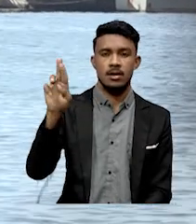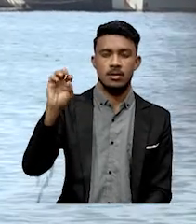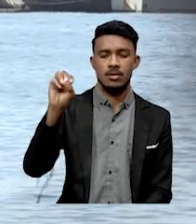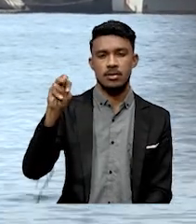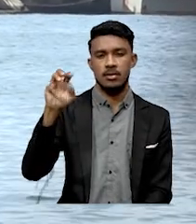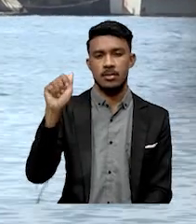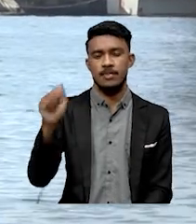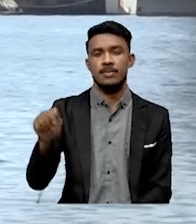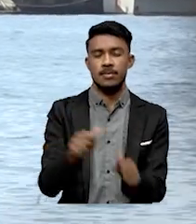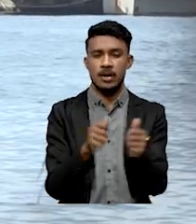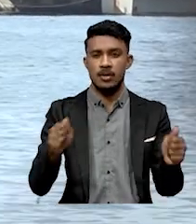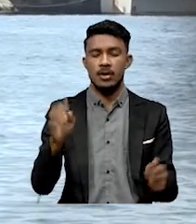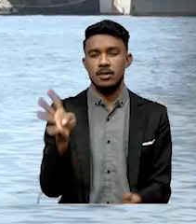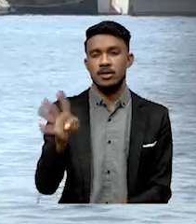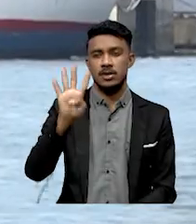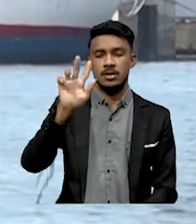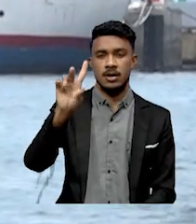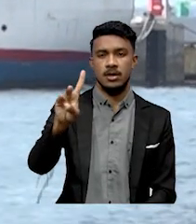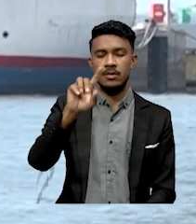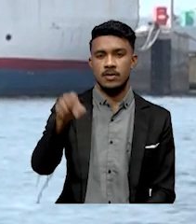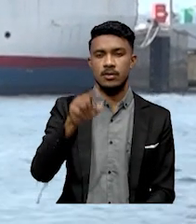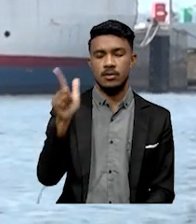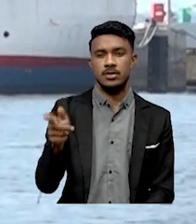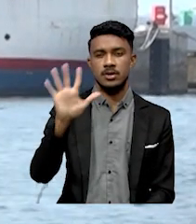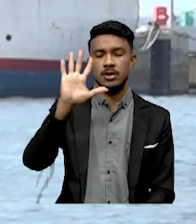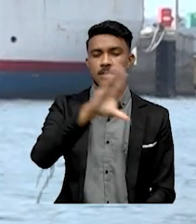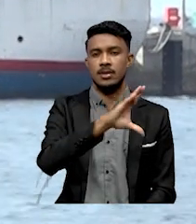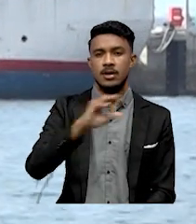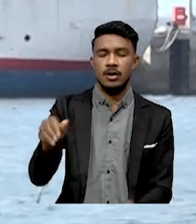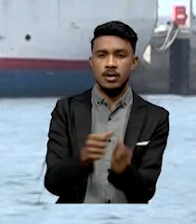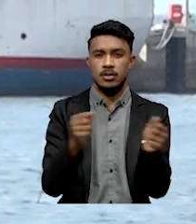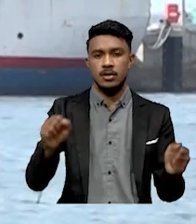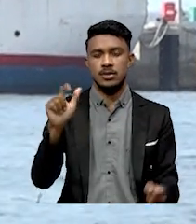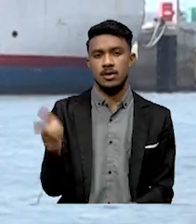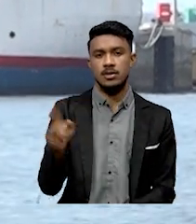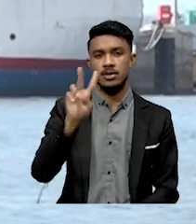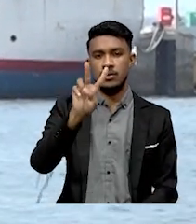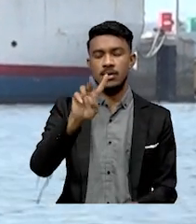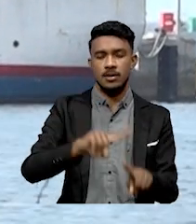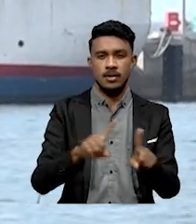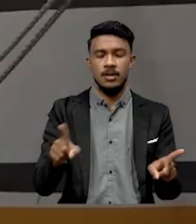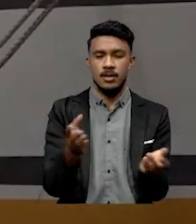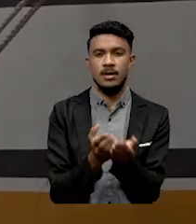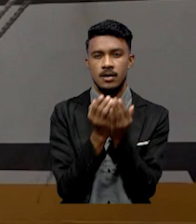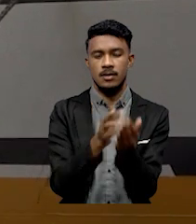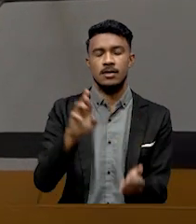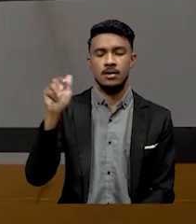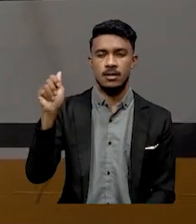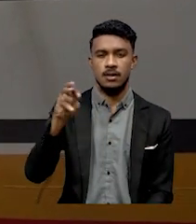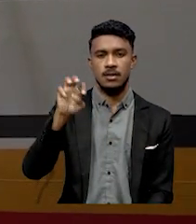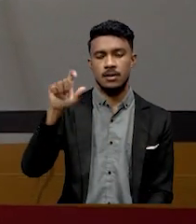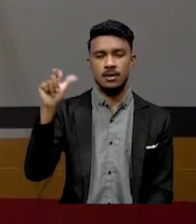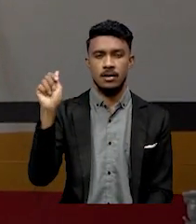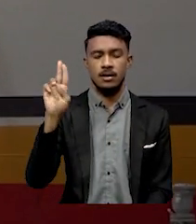naruk metru hatnulu resing hitu virgula ruanulu resing lima no luang metru sanulu resing rua. Mai be ro Berlin Ramelau i medida naruk